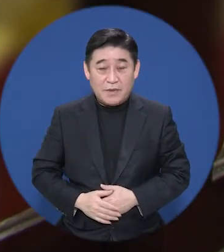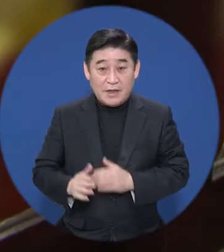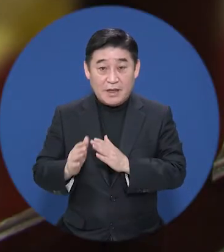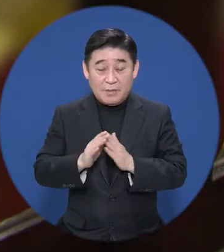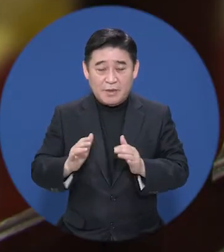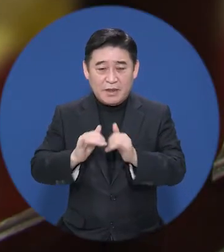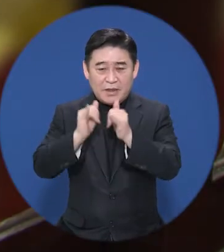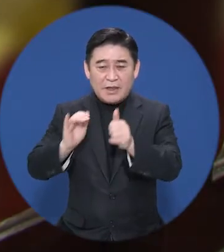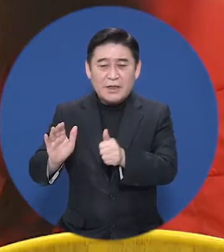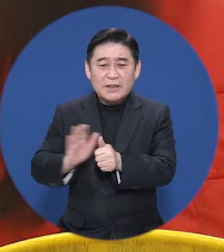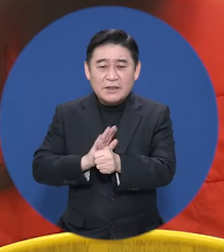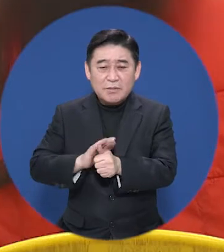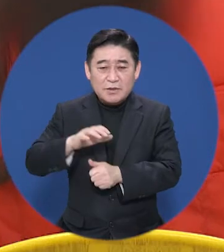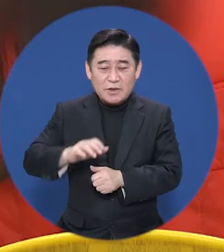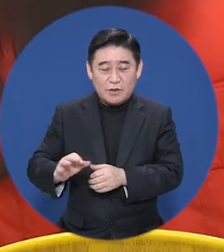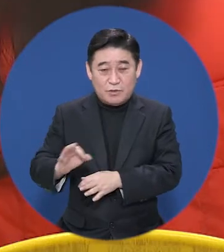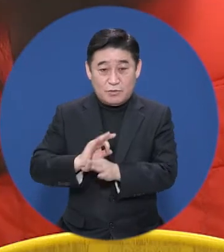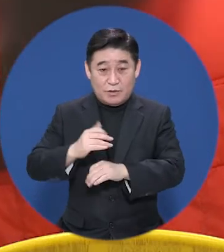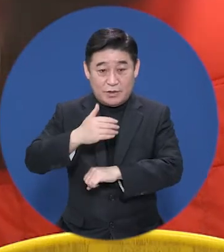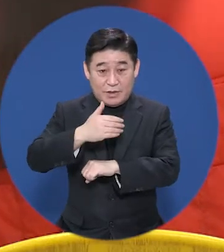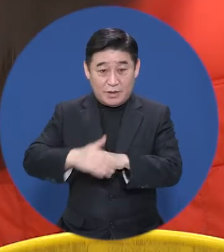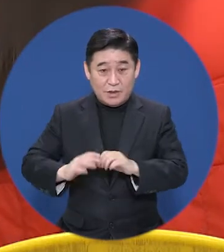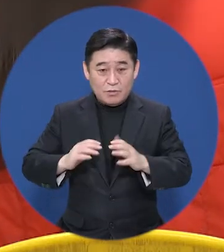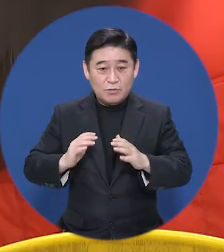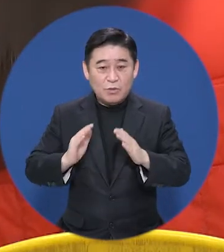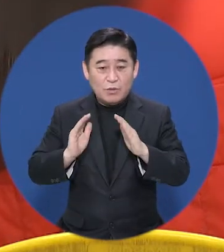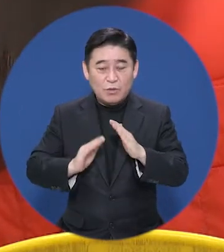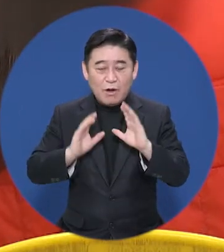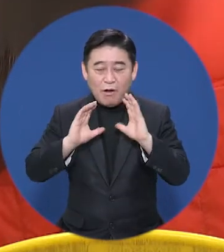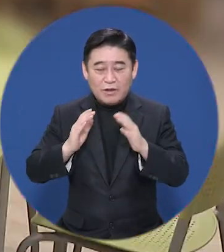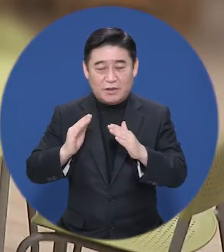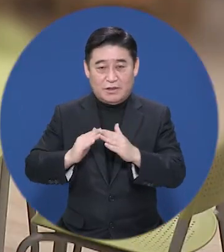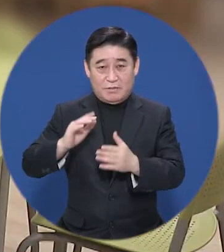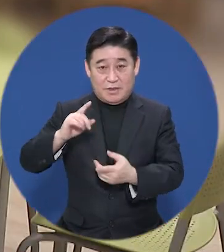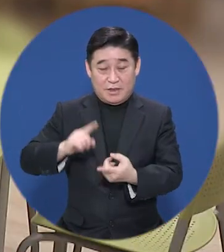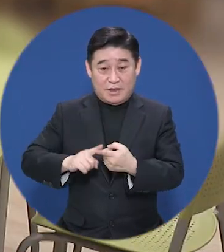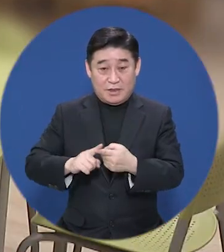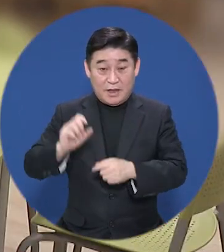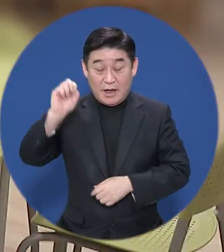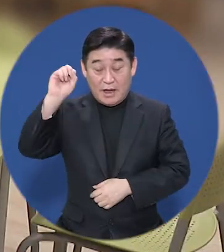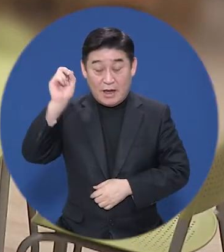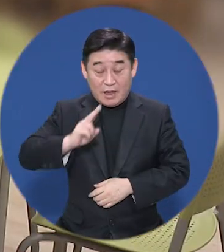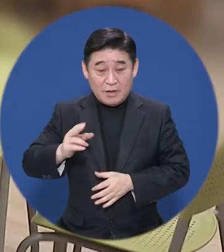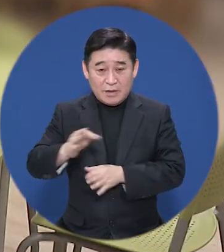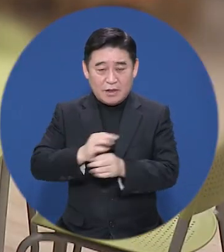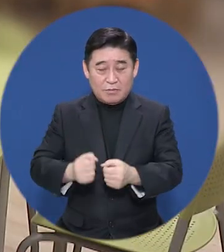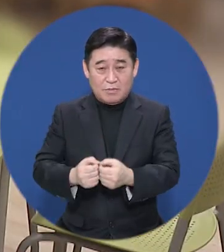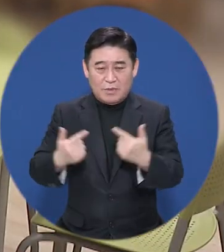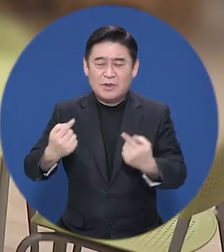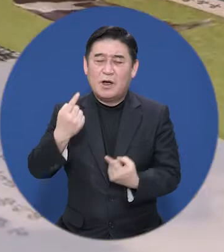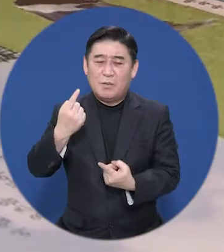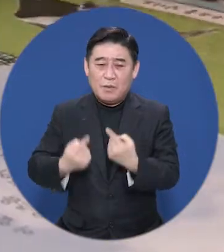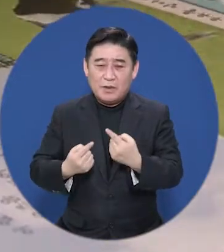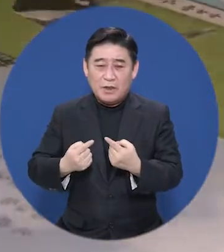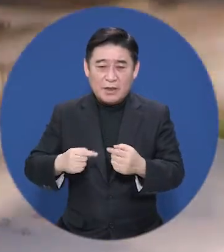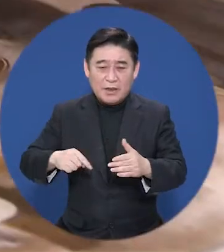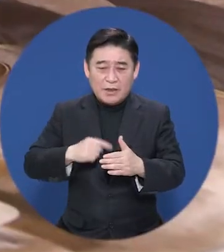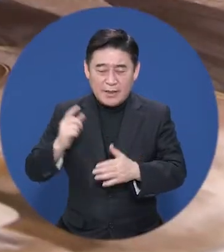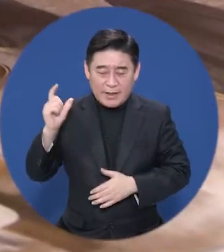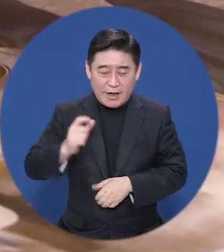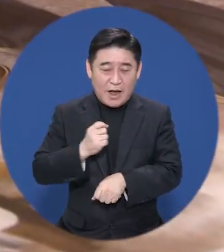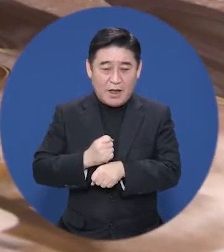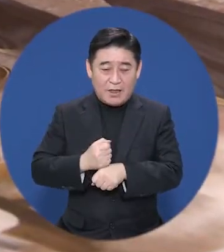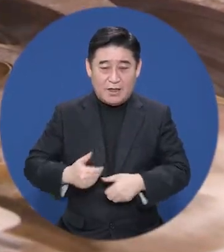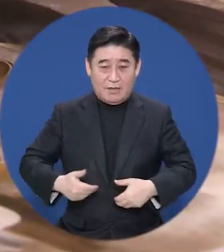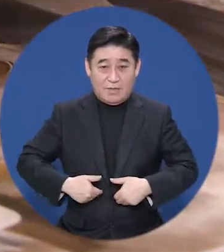한편 사회서비스원이 운영하게 되는 국공립 어린이집에 대해서는 갑작스러운 사업 확장보다는 내실화가